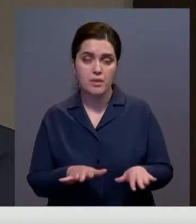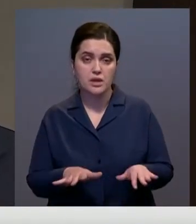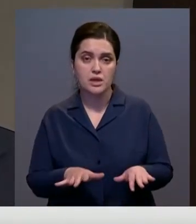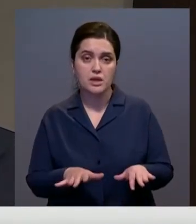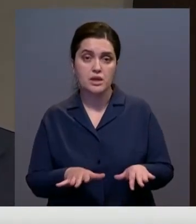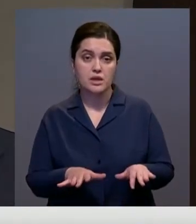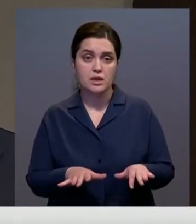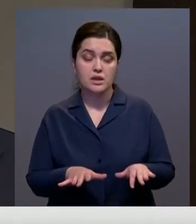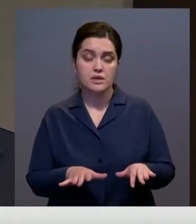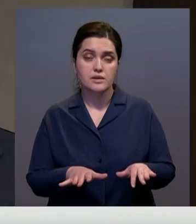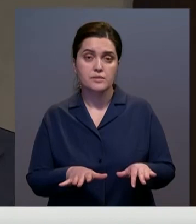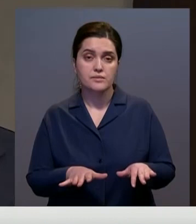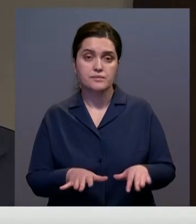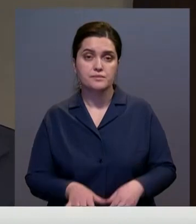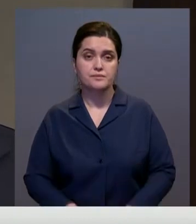И, конечно,